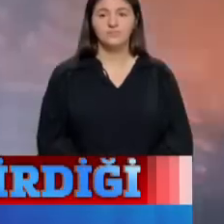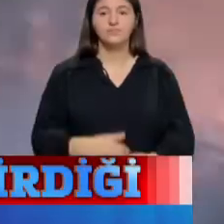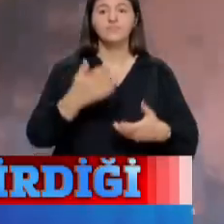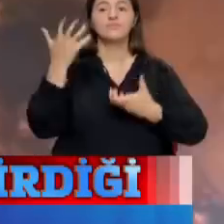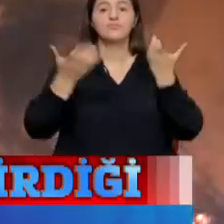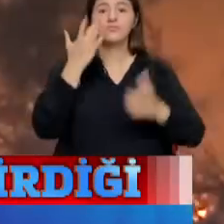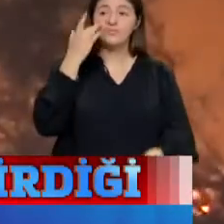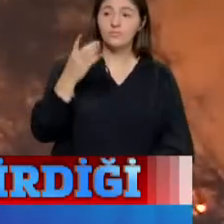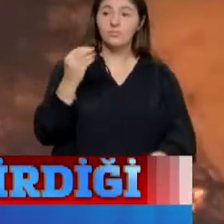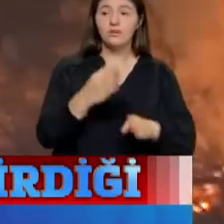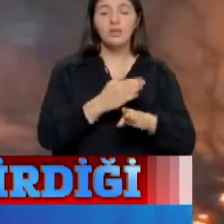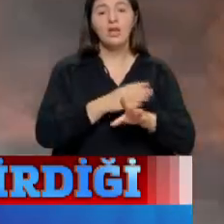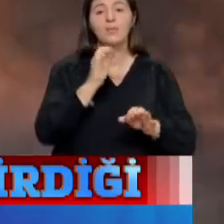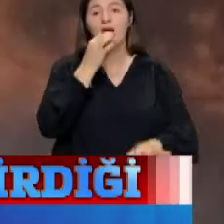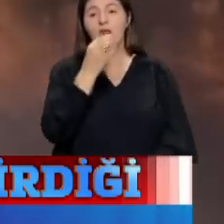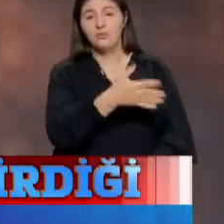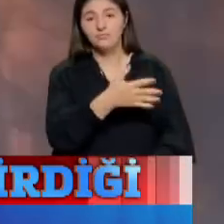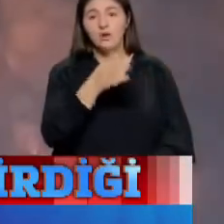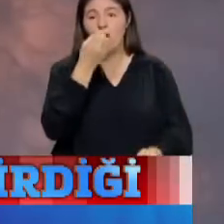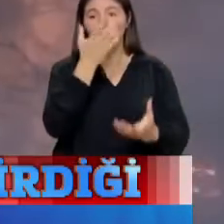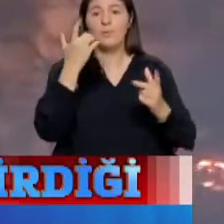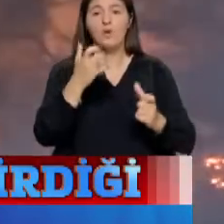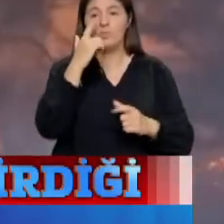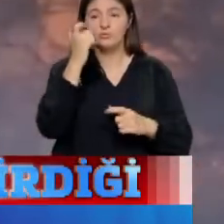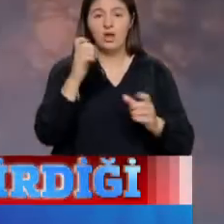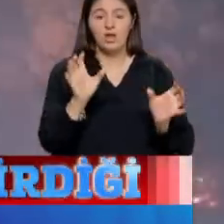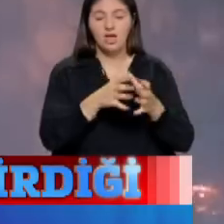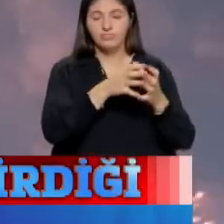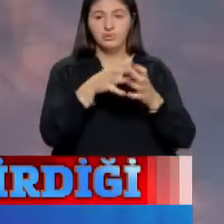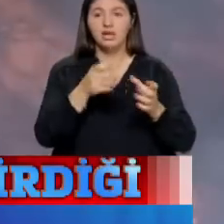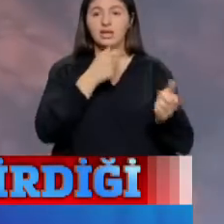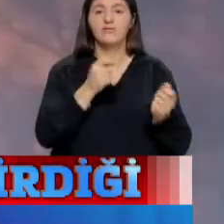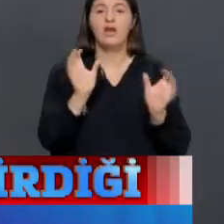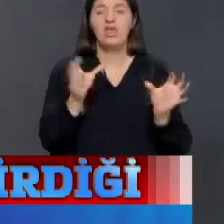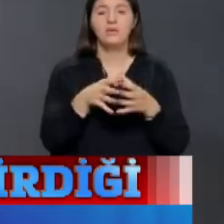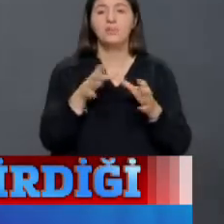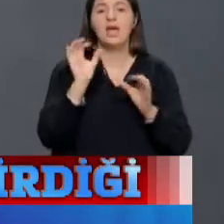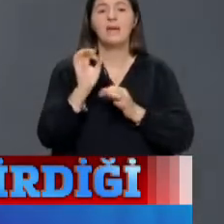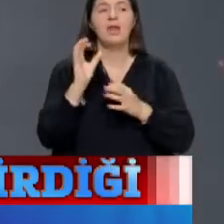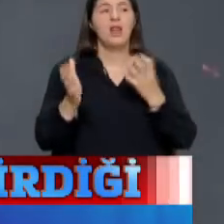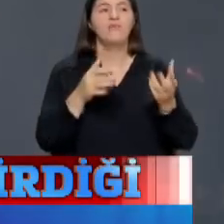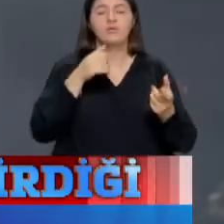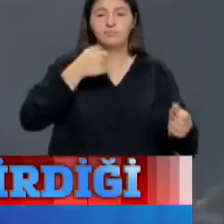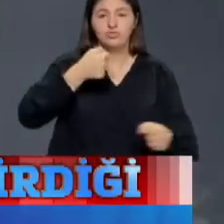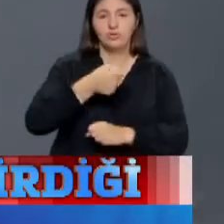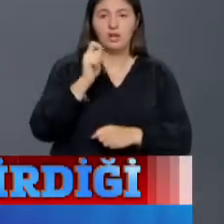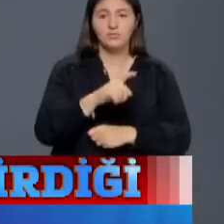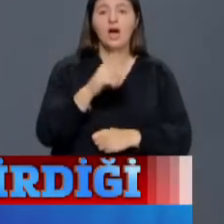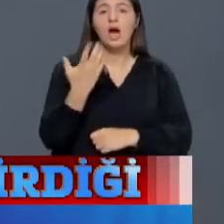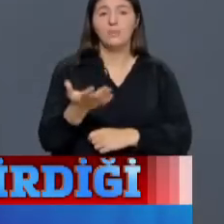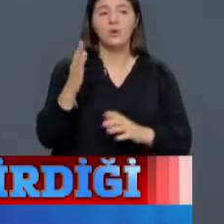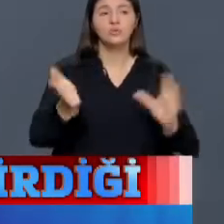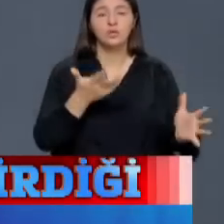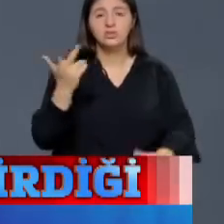alevleri fark eden vatandaşlar hemen ihbarda bulundu Orman Bölge Müdürlüğü ekipleriyle itfaiye ekipleri alevlerle mücadele etti ancak